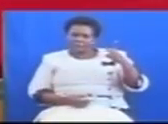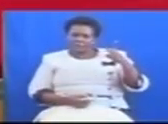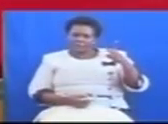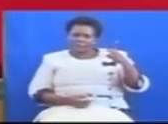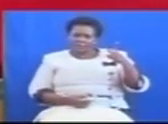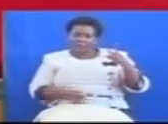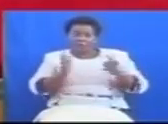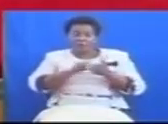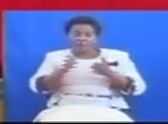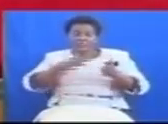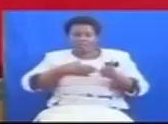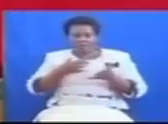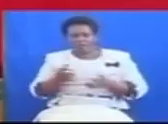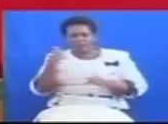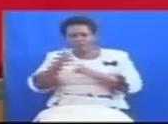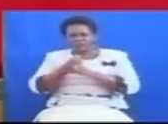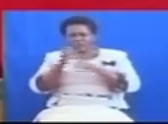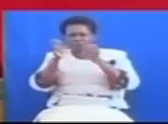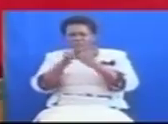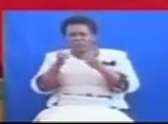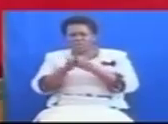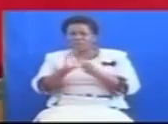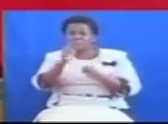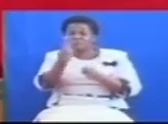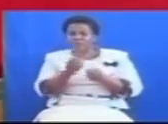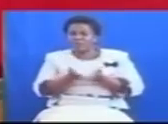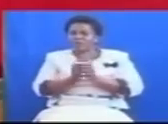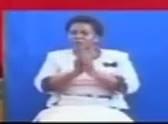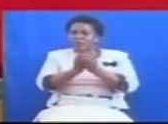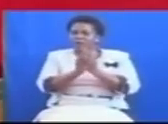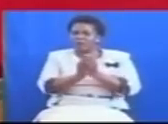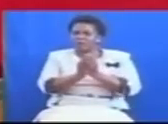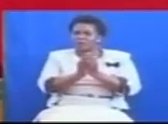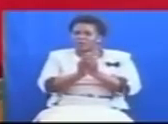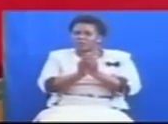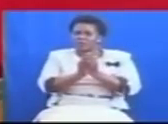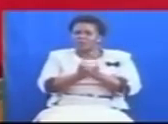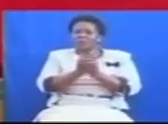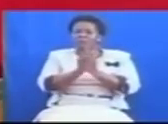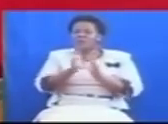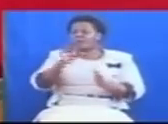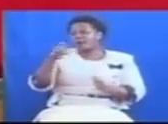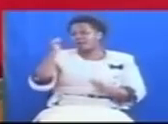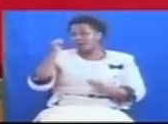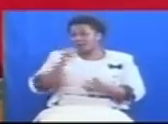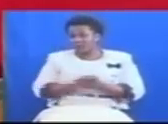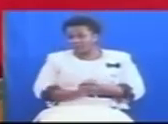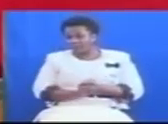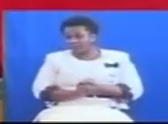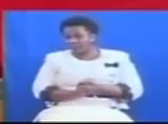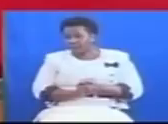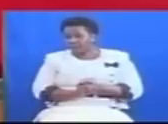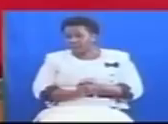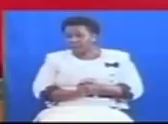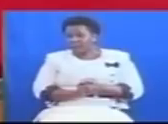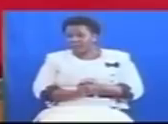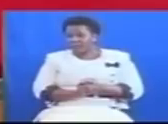mikutano miwili ya wadau katika mikoa ya Dar es Salaam tarehe 6 Novemba 2018 na Mwanza tarehe